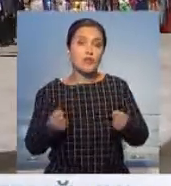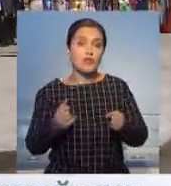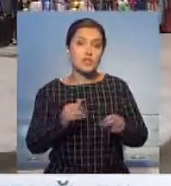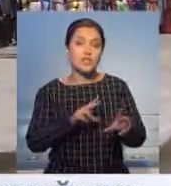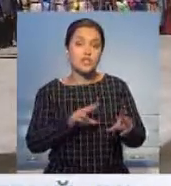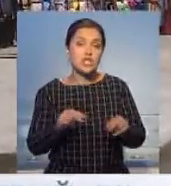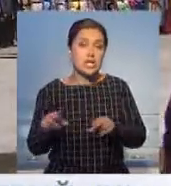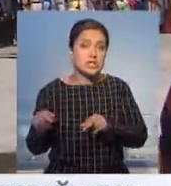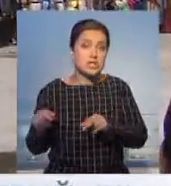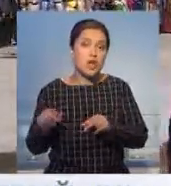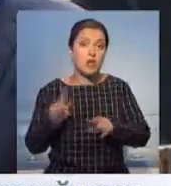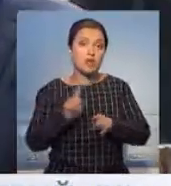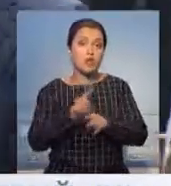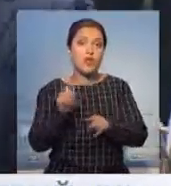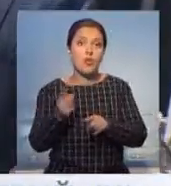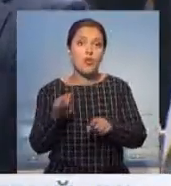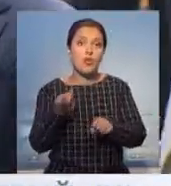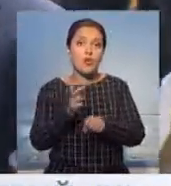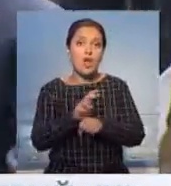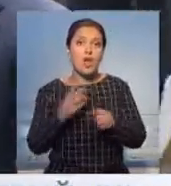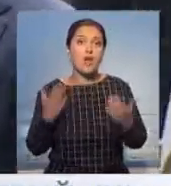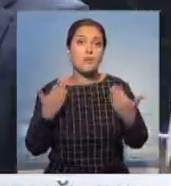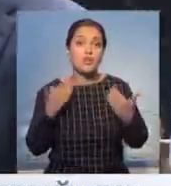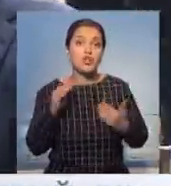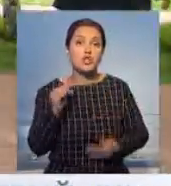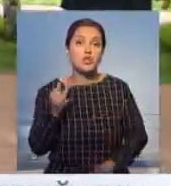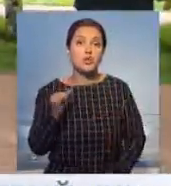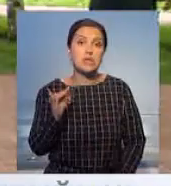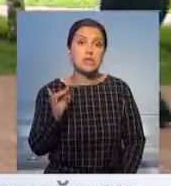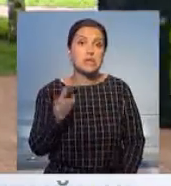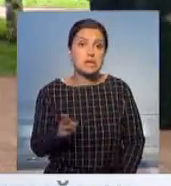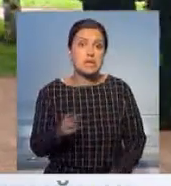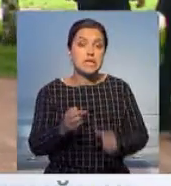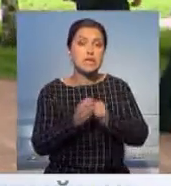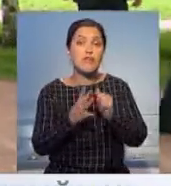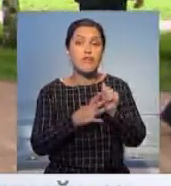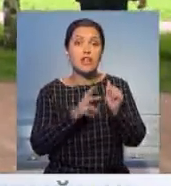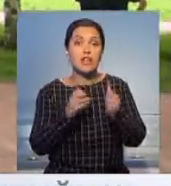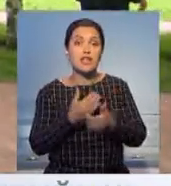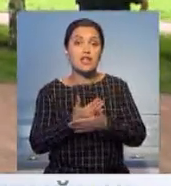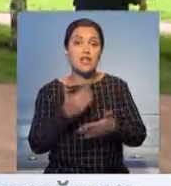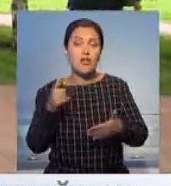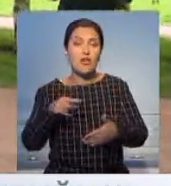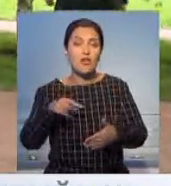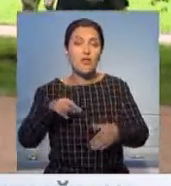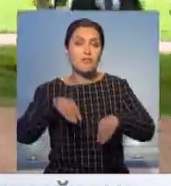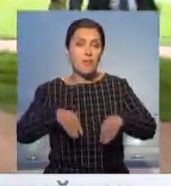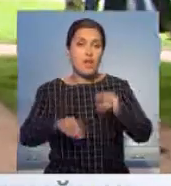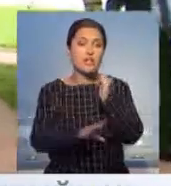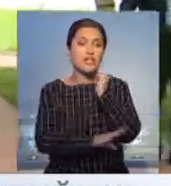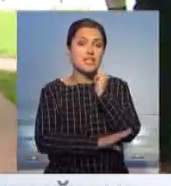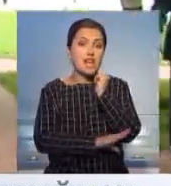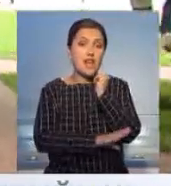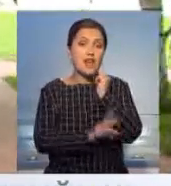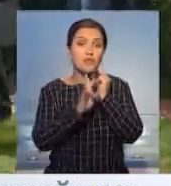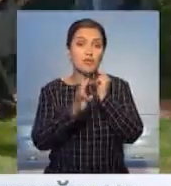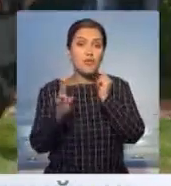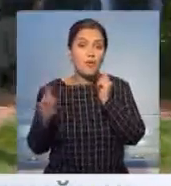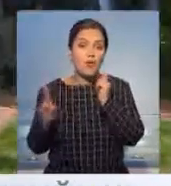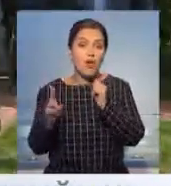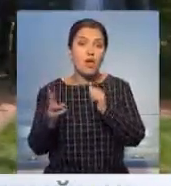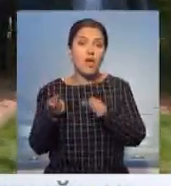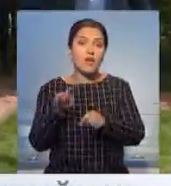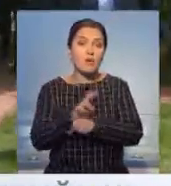счастья. Глава государства также не смог проехать мимо парка Жируик, в котором 19 лет назад он посадил дерево. Далее Нурсултан